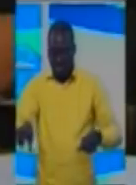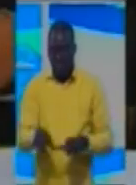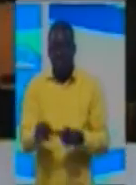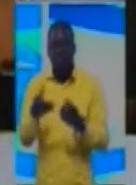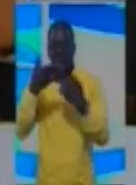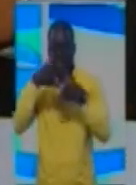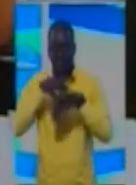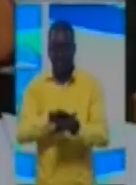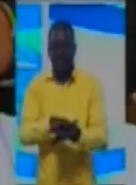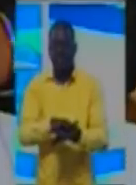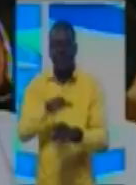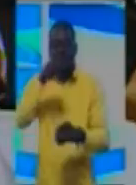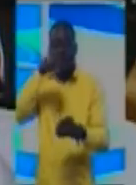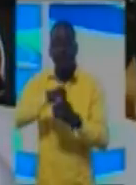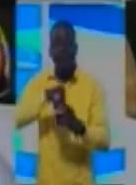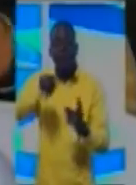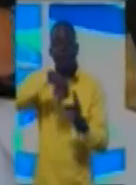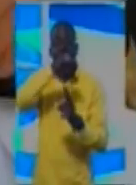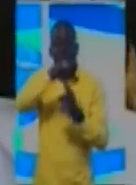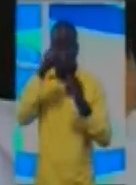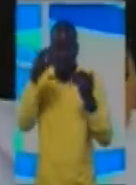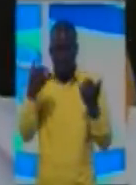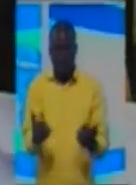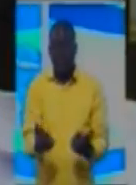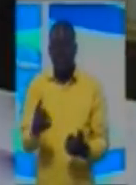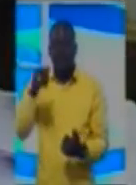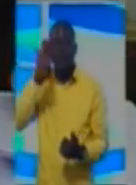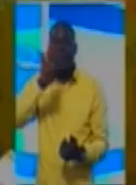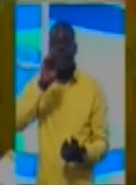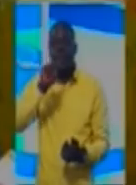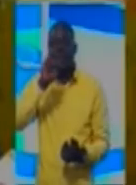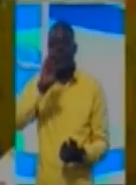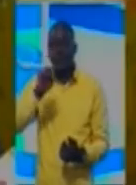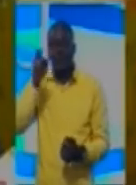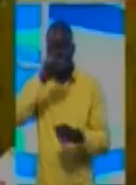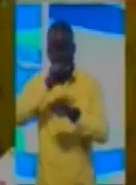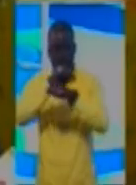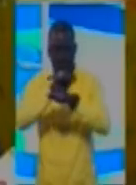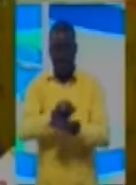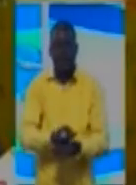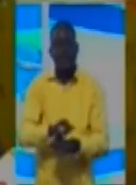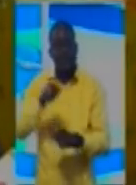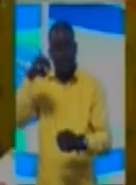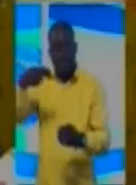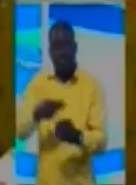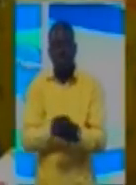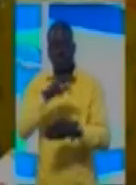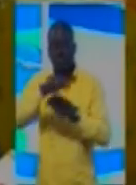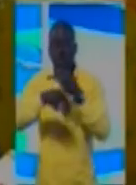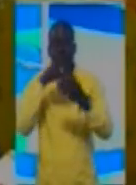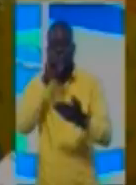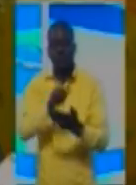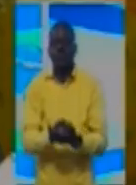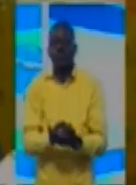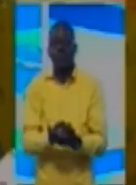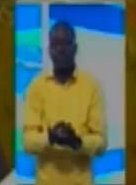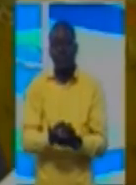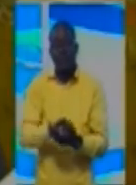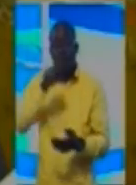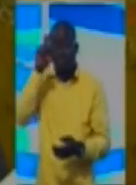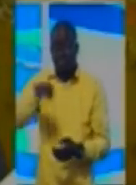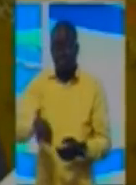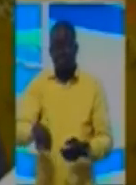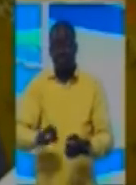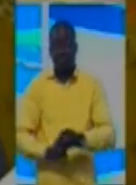autant, le contexte actuel nécessite que la BOAD procède à une réadaptation de son intervention. Dans un contexte sécuritaire